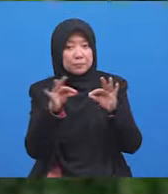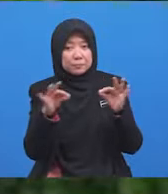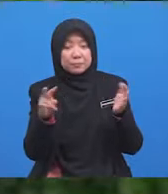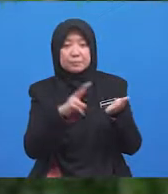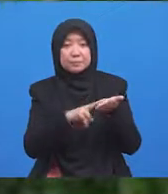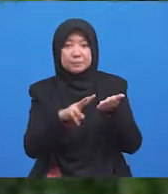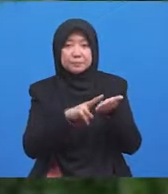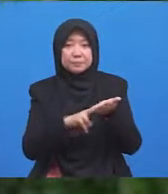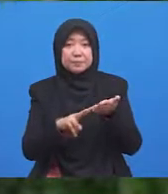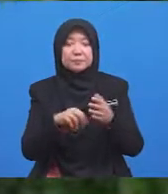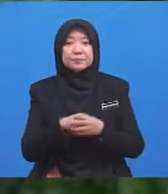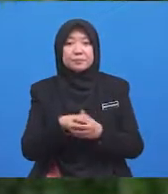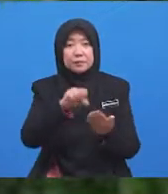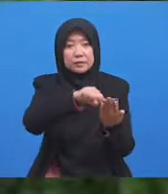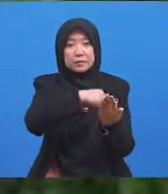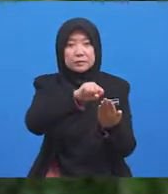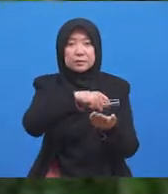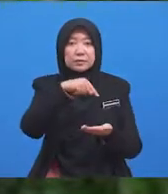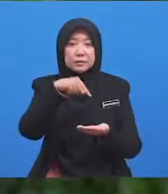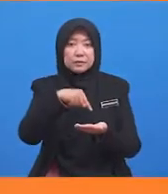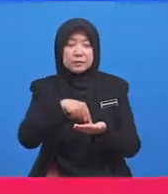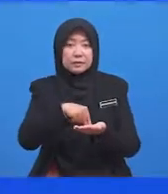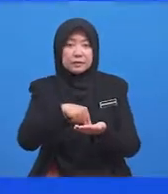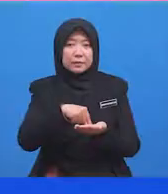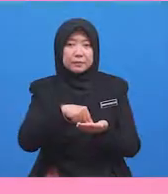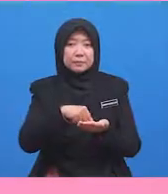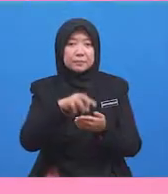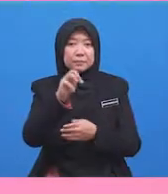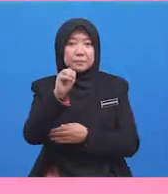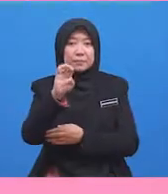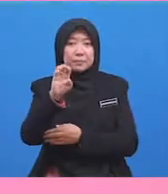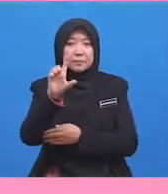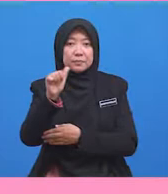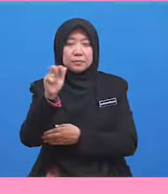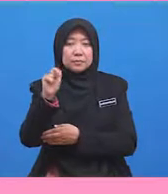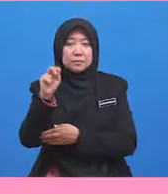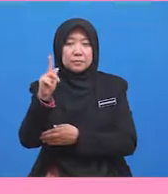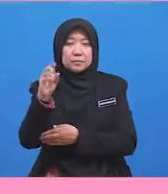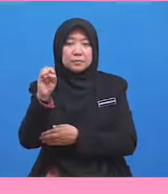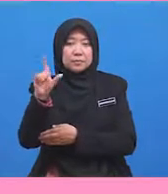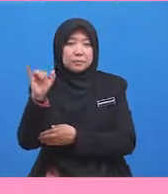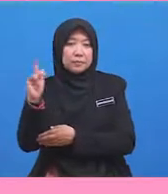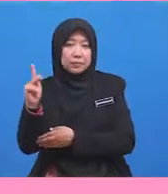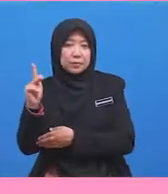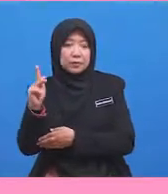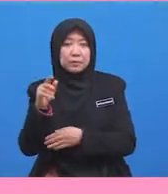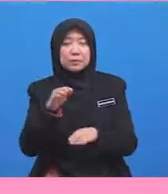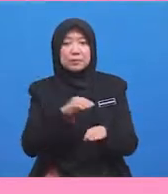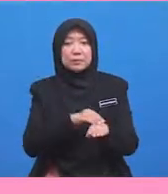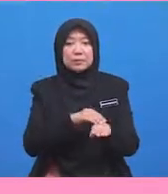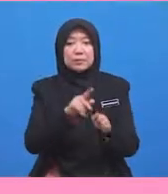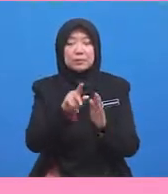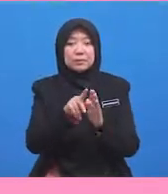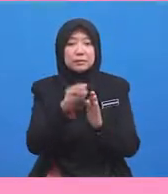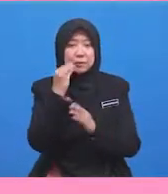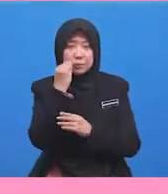ini saja ini bernada melancholic model Sekuntum Mawar karya